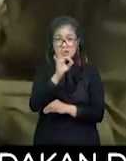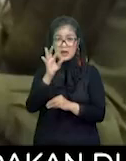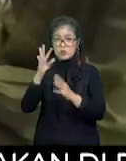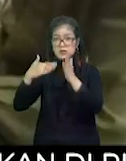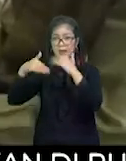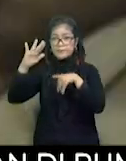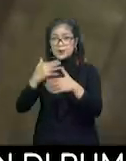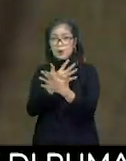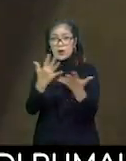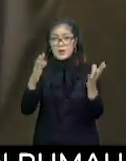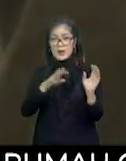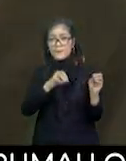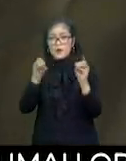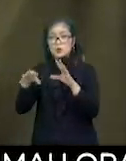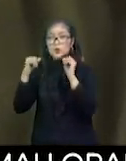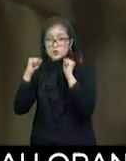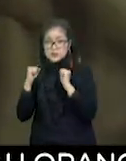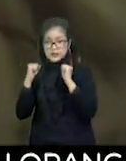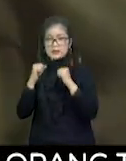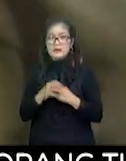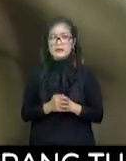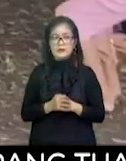Park sejak banjir bandang menerjang Kamis lalu.